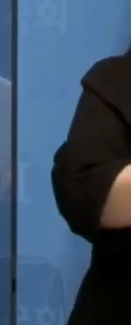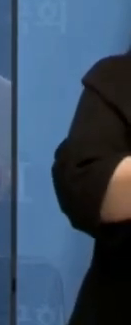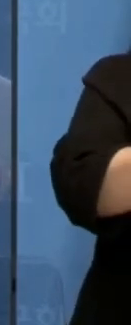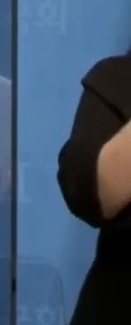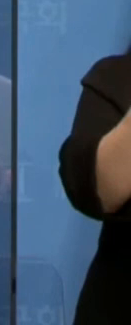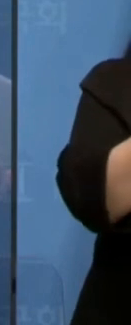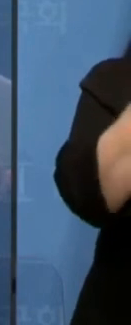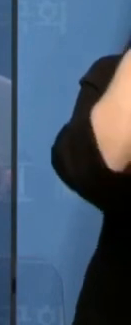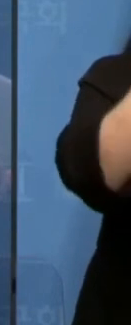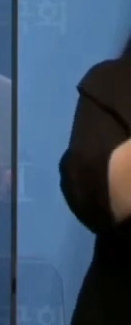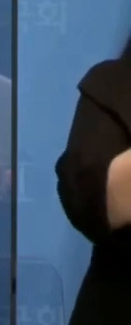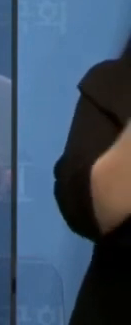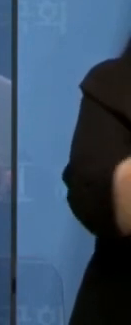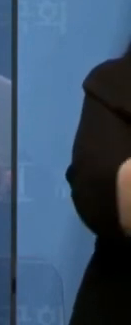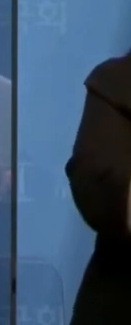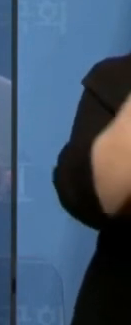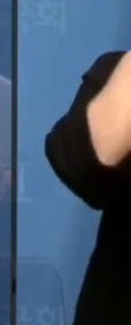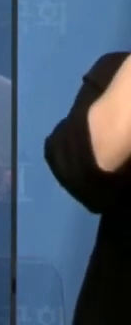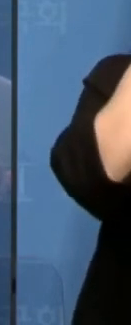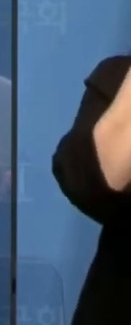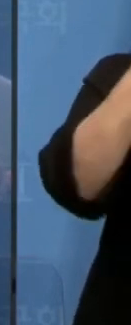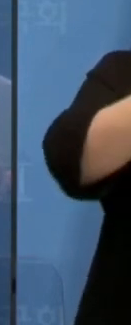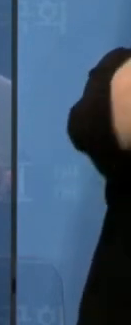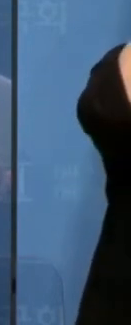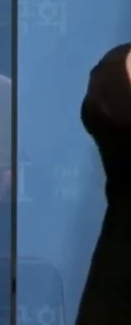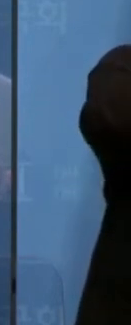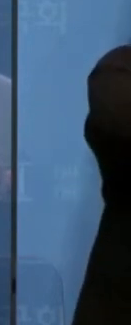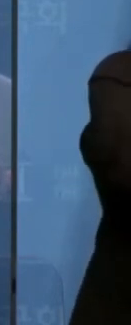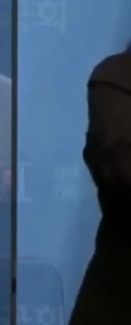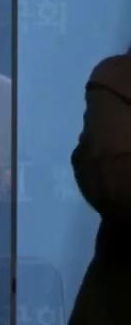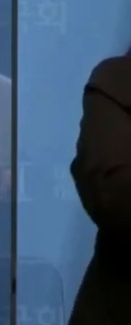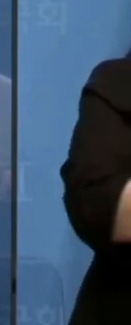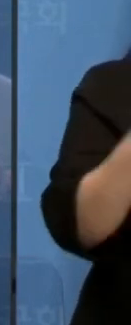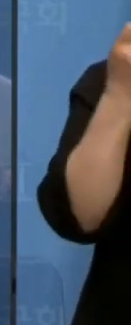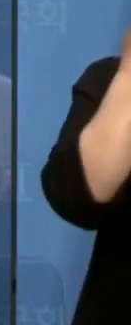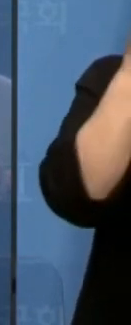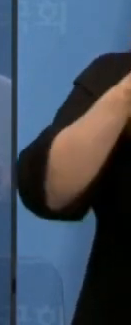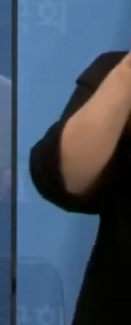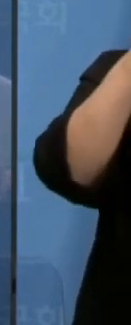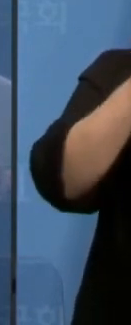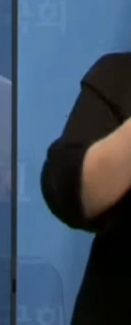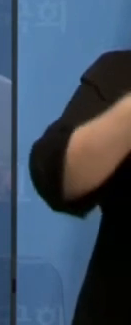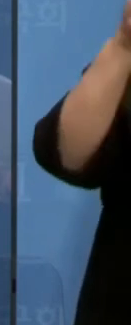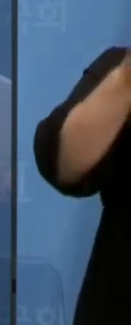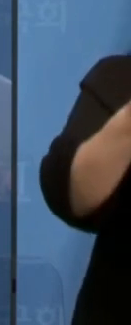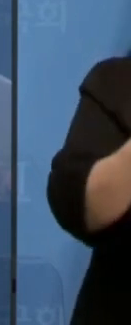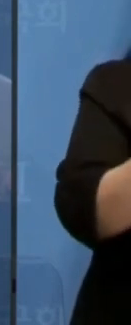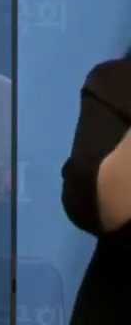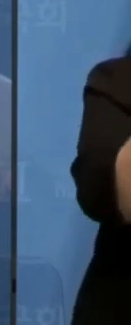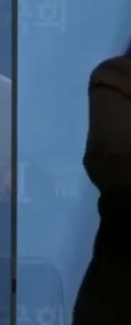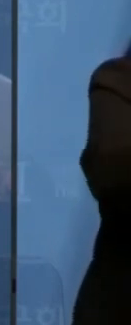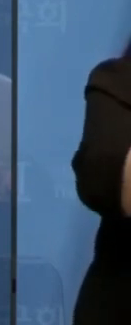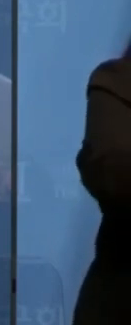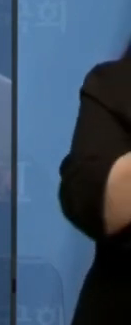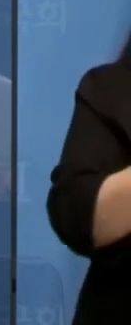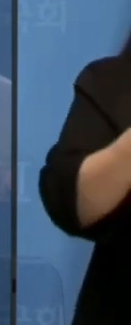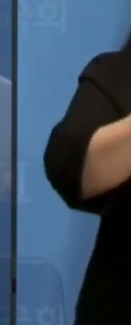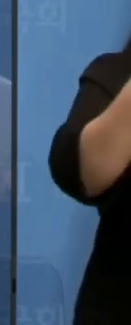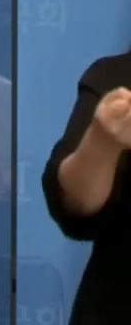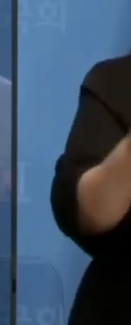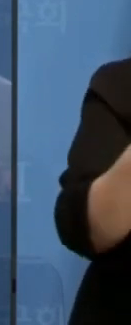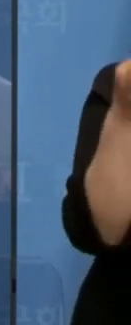그러나 기술이나 산업의 가능성보다 가상자산을 블록체인과 분리시켜 단순히